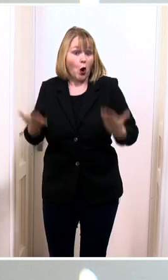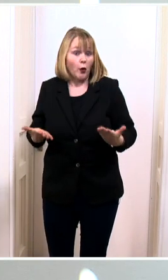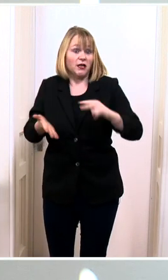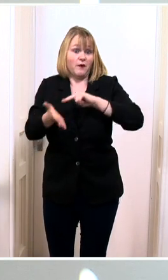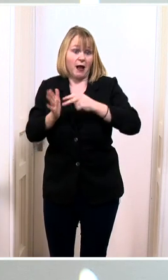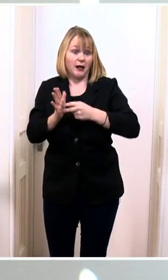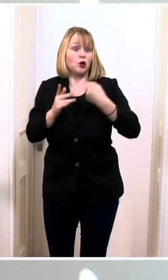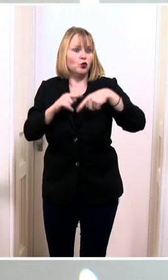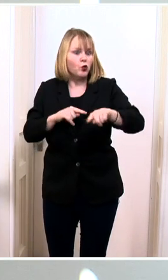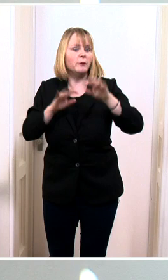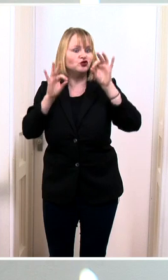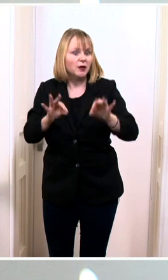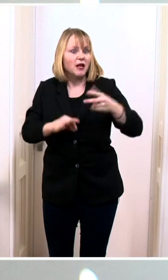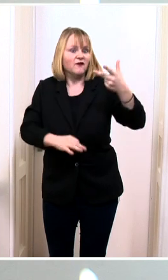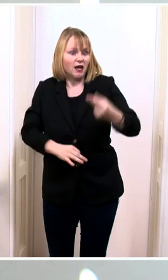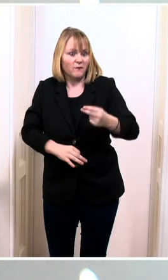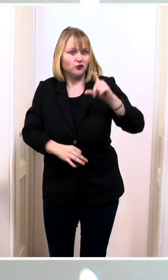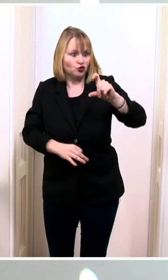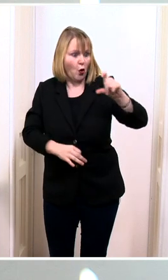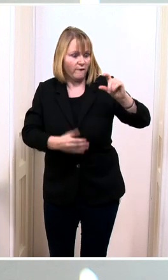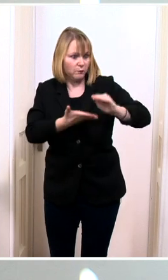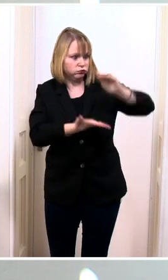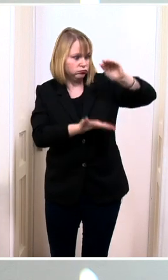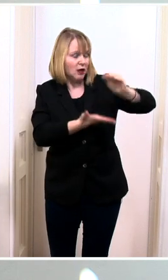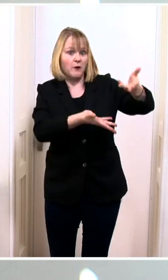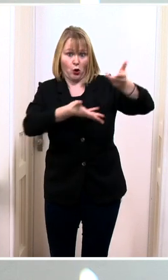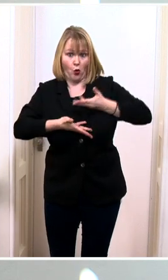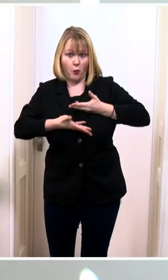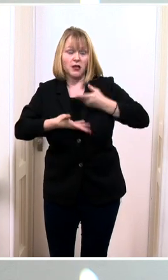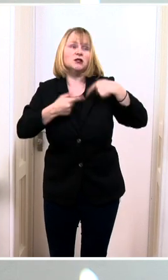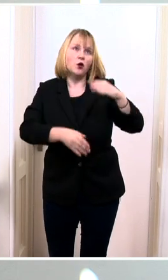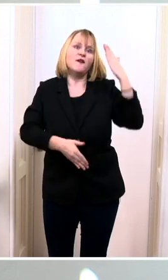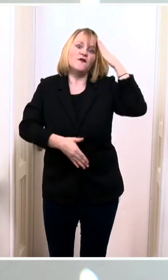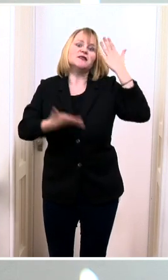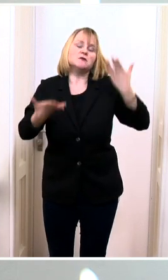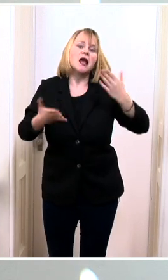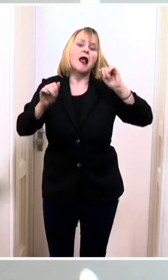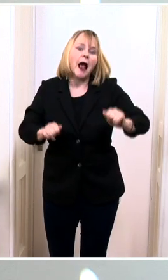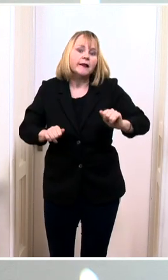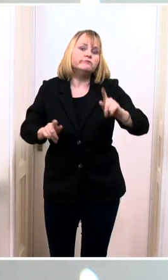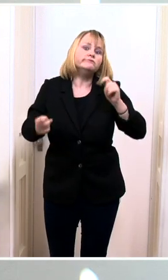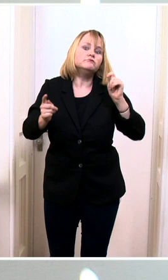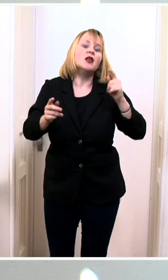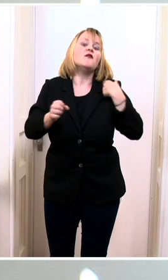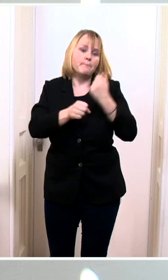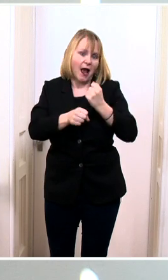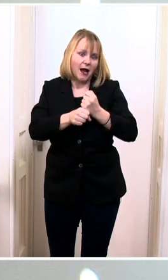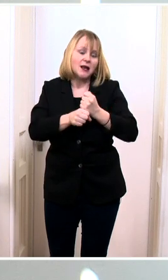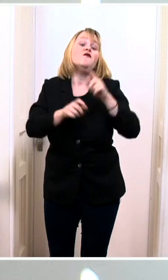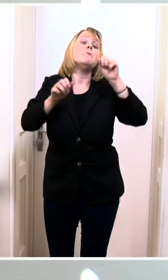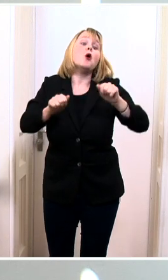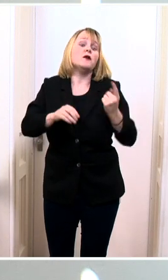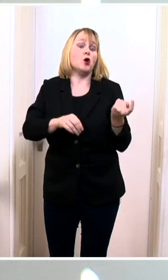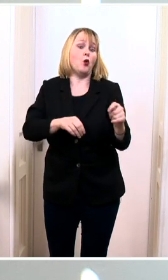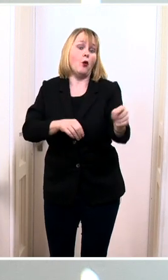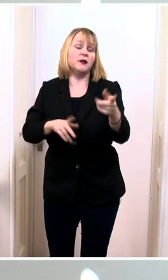an Impfstoffen, die wir jetzt nach heutigem Wissensstand erwarten. Es kann immer Änderungen geben, aber